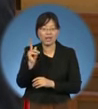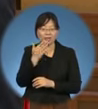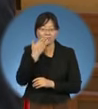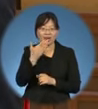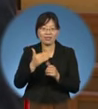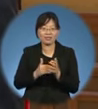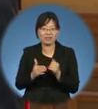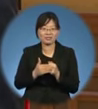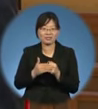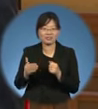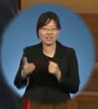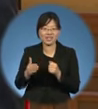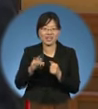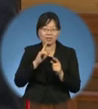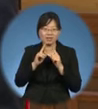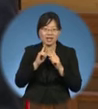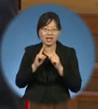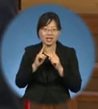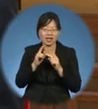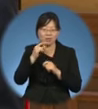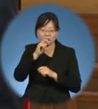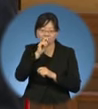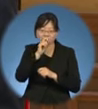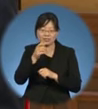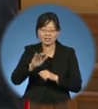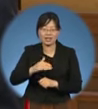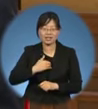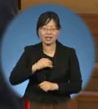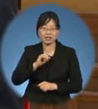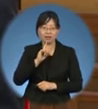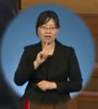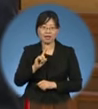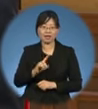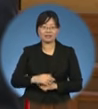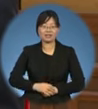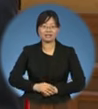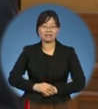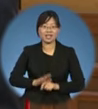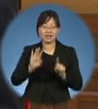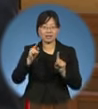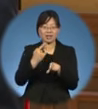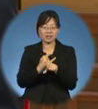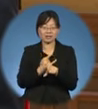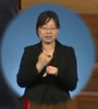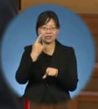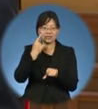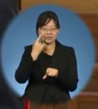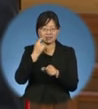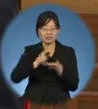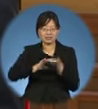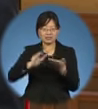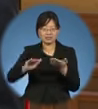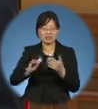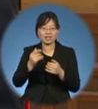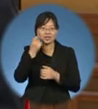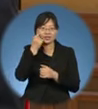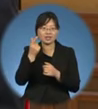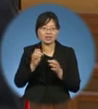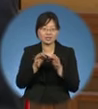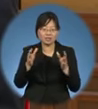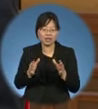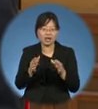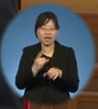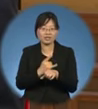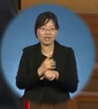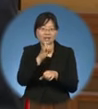그래서 말씀들을 못 하고 계시는데 제가 뭐라고 그러냐면은 한번 해보겠습니다. 그랬어요. 6개월만 해보고